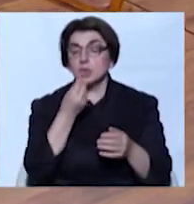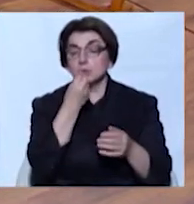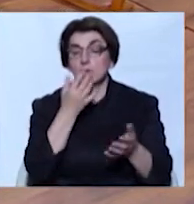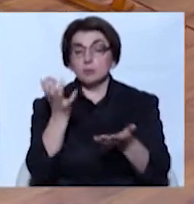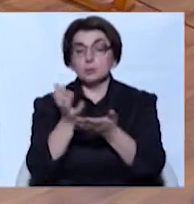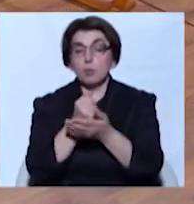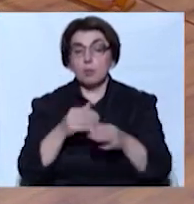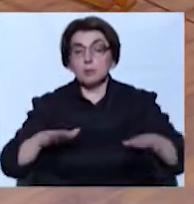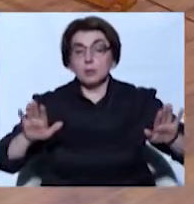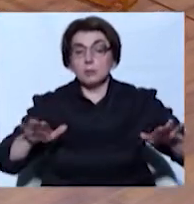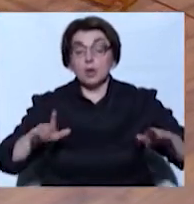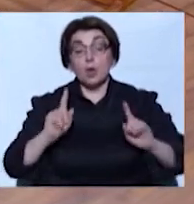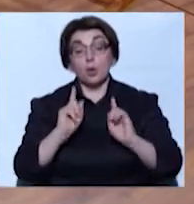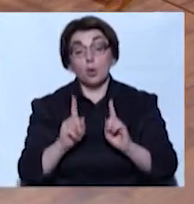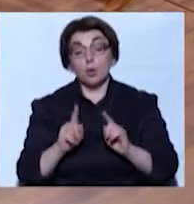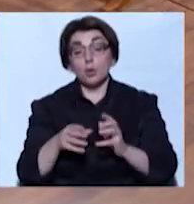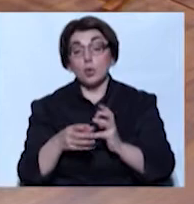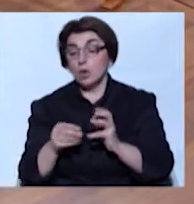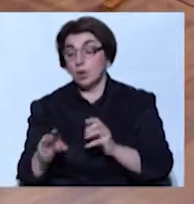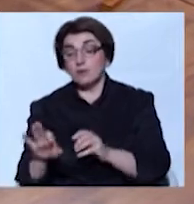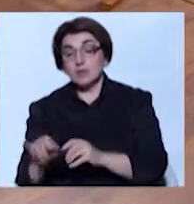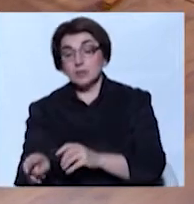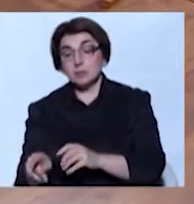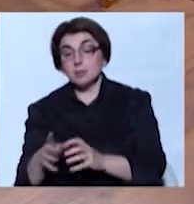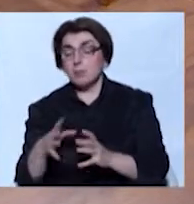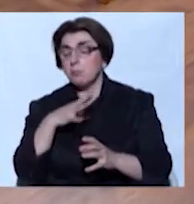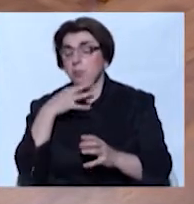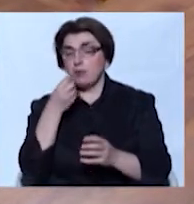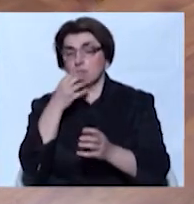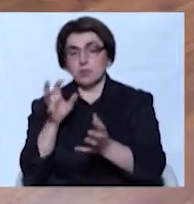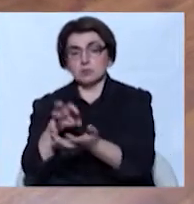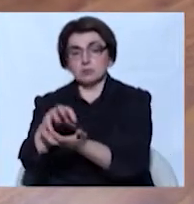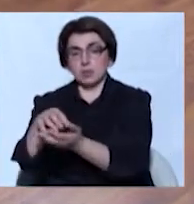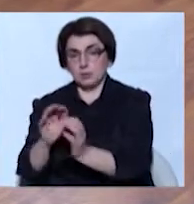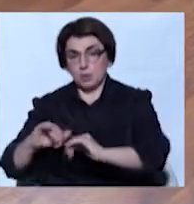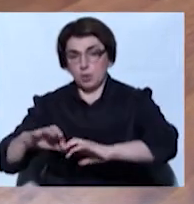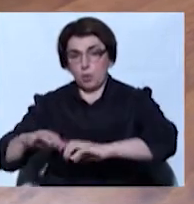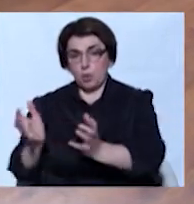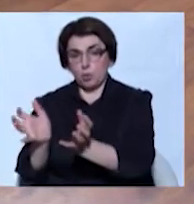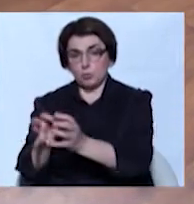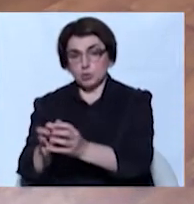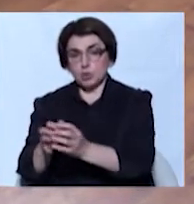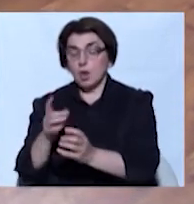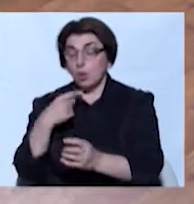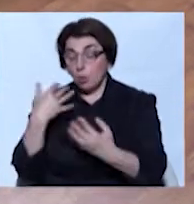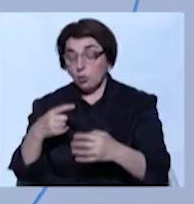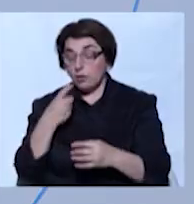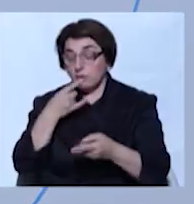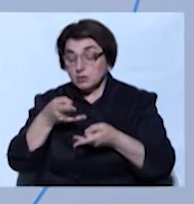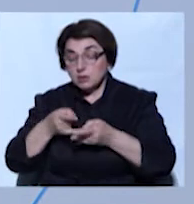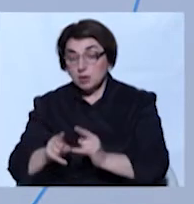ფრენას. ხოლო რაც შეეხება ქვეწარმავლებს, ერთბაშად დებენ მრავალ კვერცხს ორმოში, კვერცხიდან გამოჩეკილი